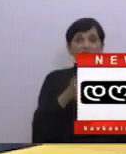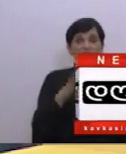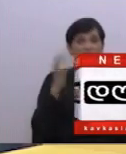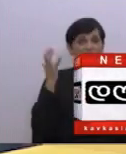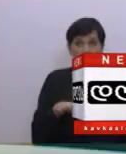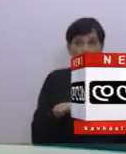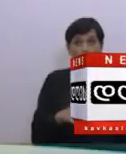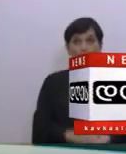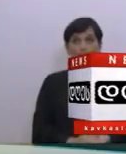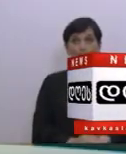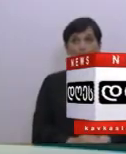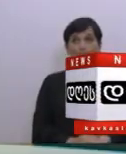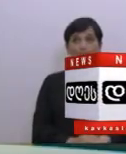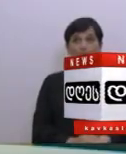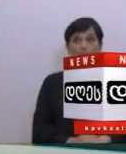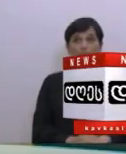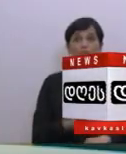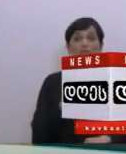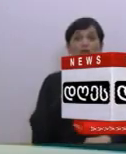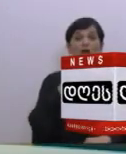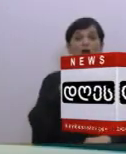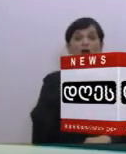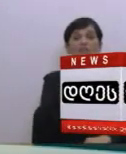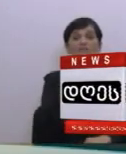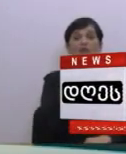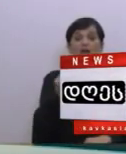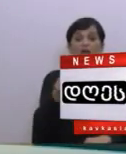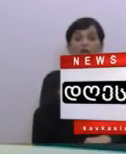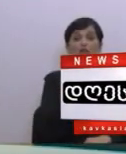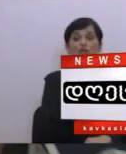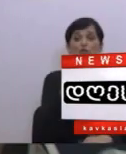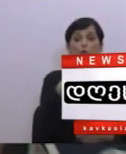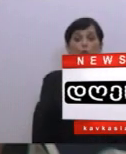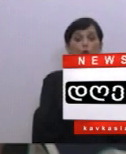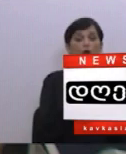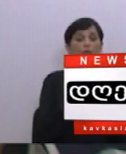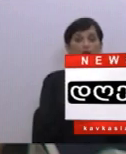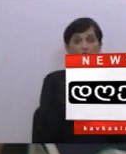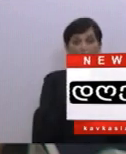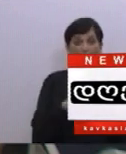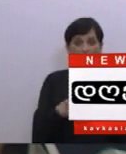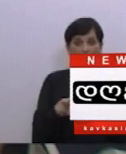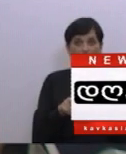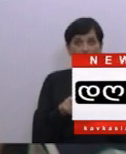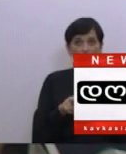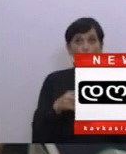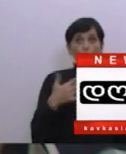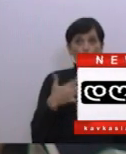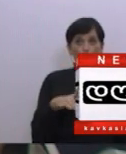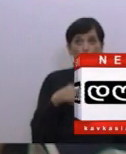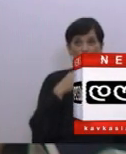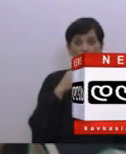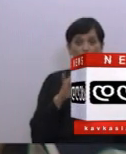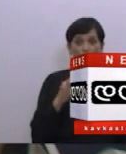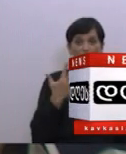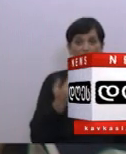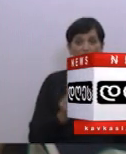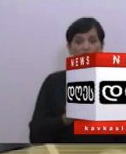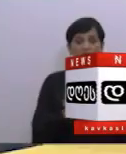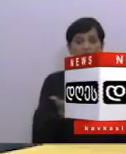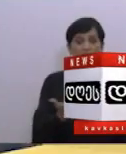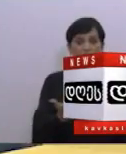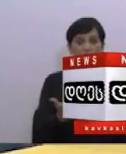gashavebuli mtavroba. Ra dakarga kartvelma khalkma da titvelma mokhalakem. Ucui mă găsenet, chel din gășuie buli, șe